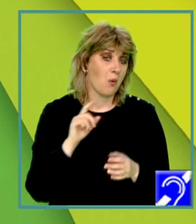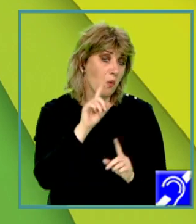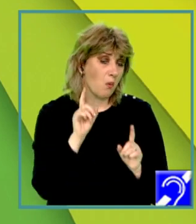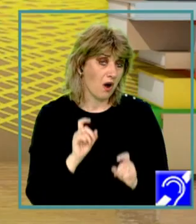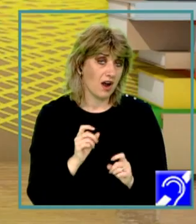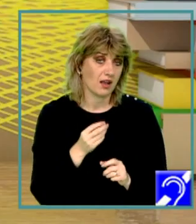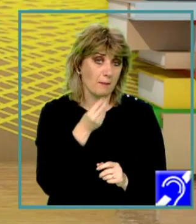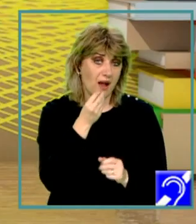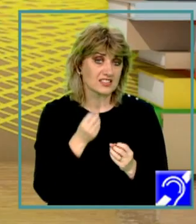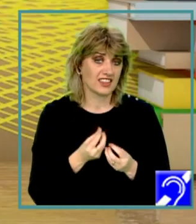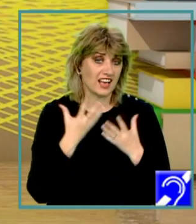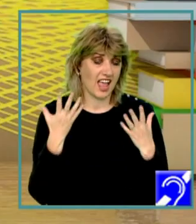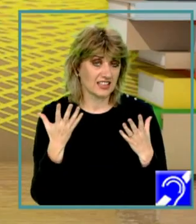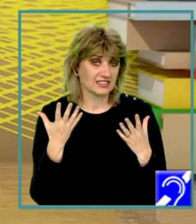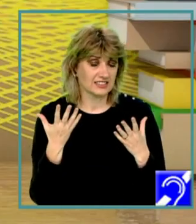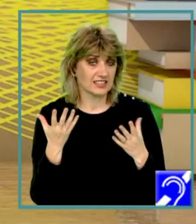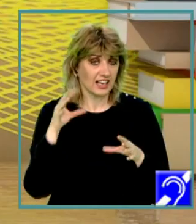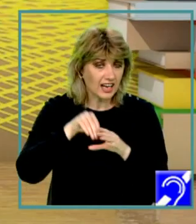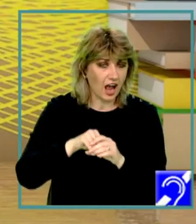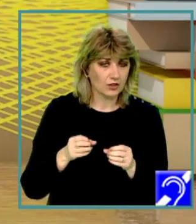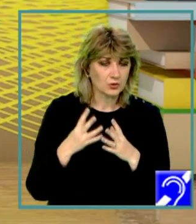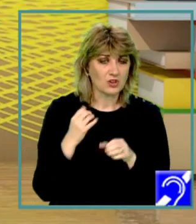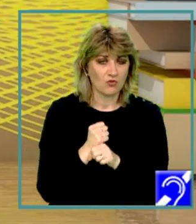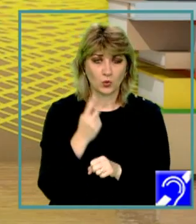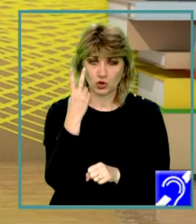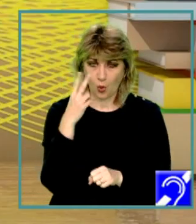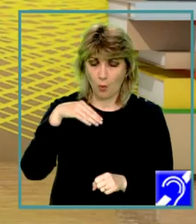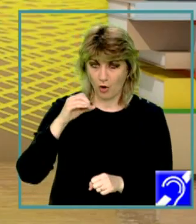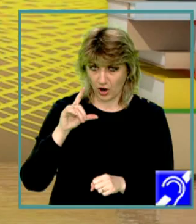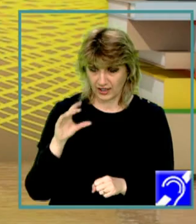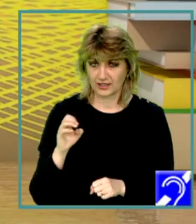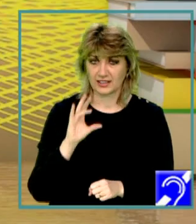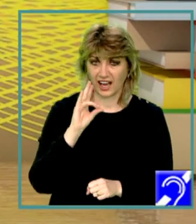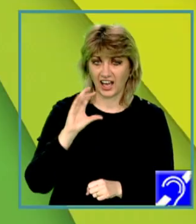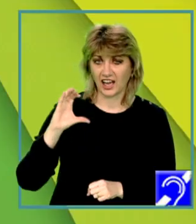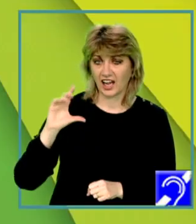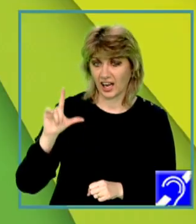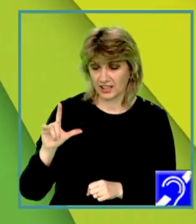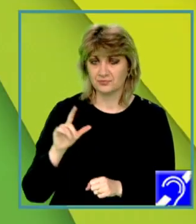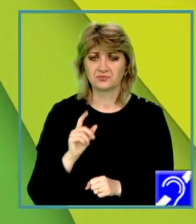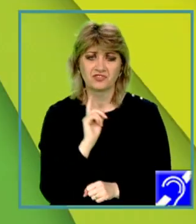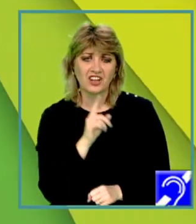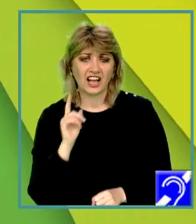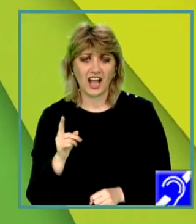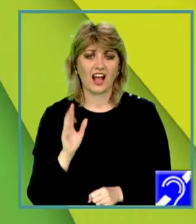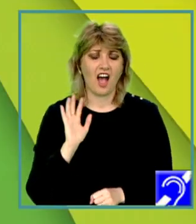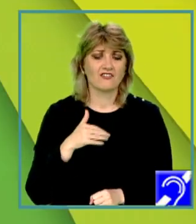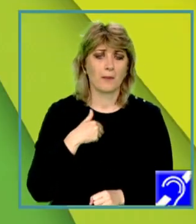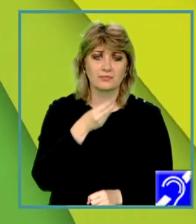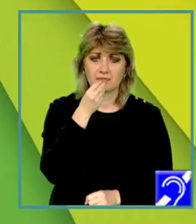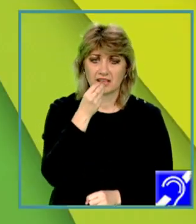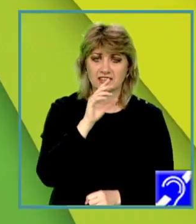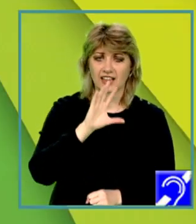fel in cadrul reacții sau format două molecule de acid clorhidric fiecare dintre ele având masa de